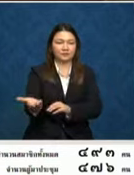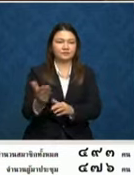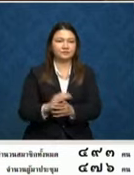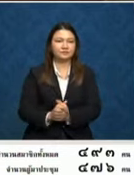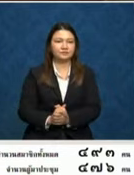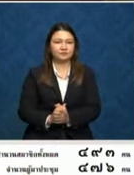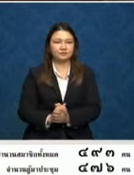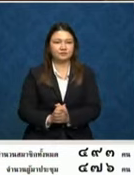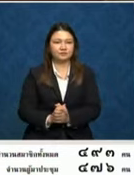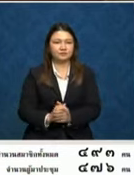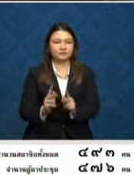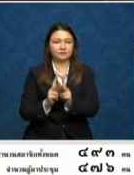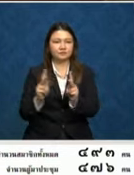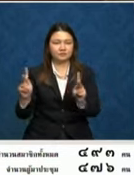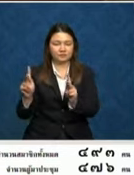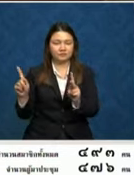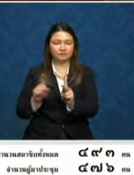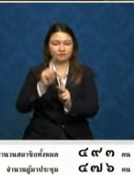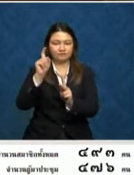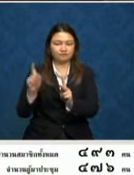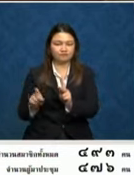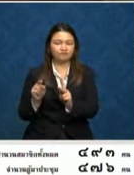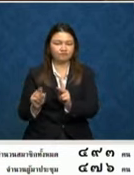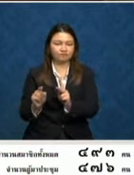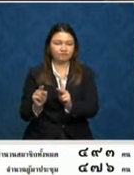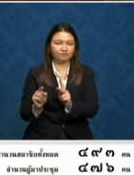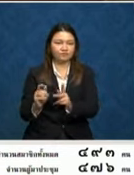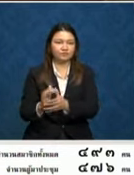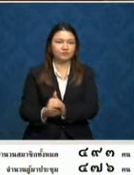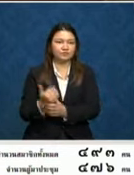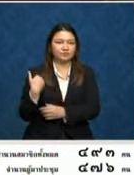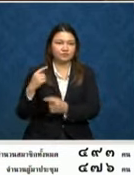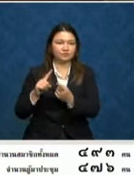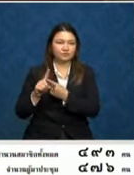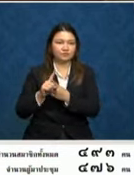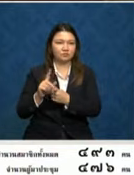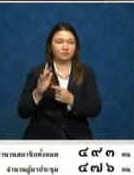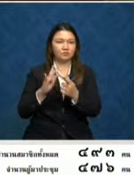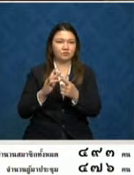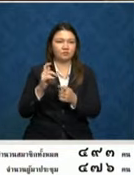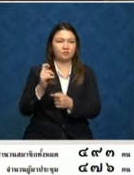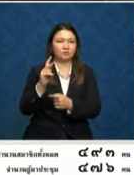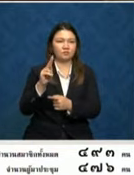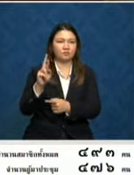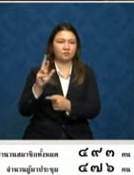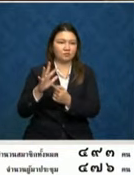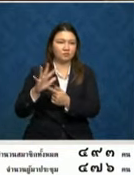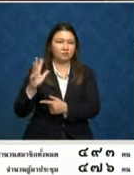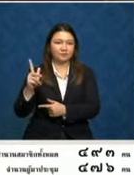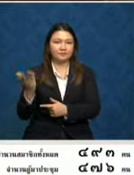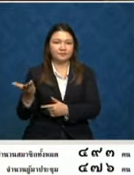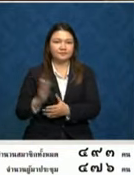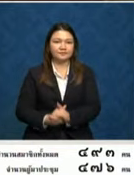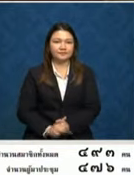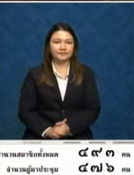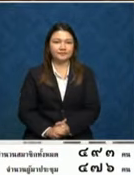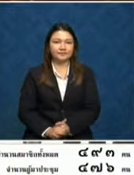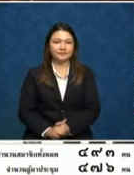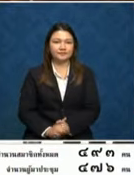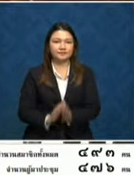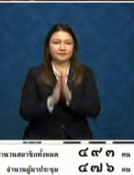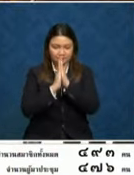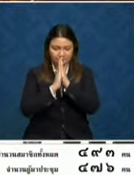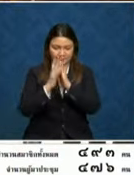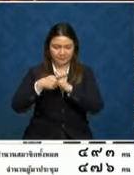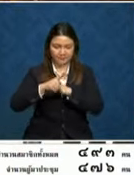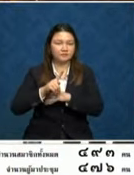านกรรมาธิการเสียงข้างน้อยนะครับที่ขอสงวนความเห็นนะครับท่านแรกท่านเอกราชอุดมอำนวยครับเชิญครับ เรียนท่านประธ